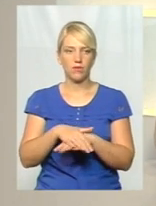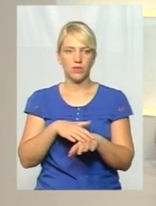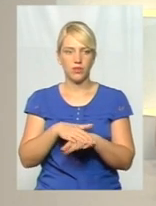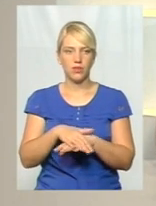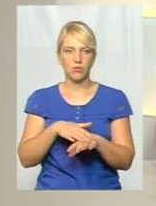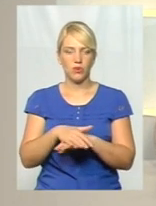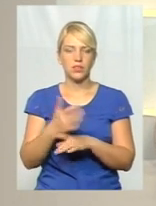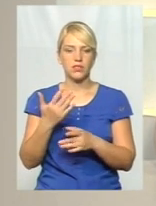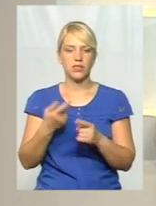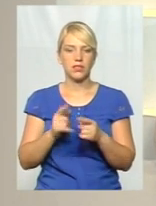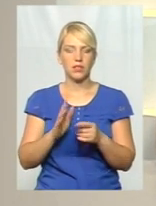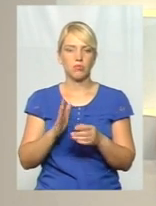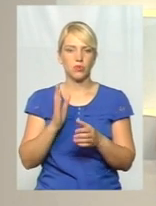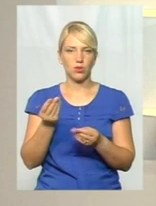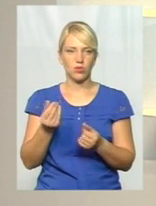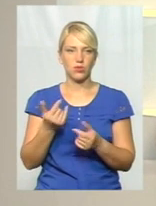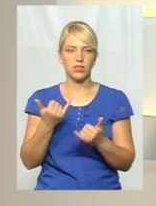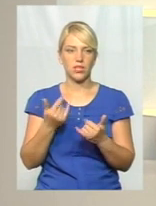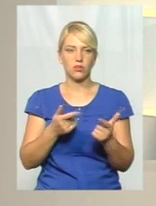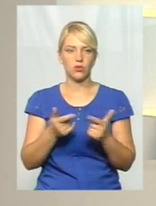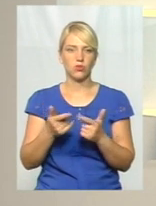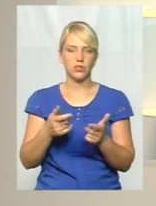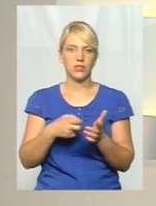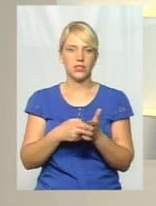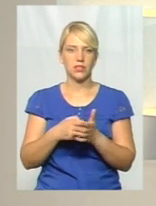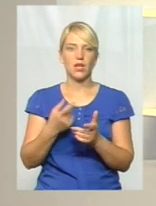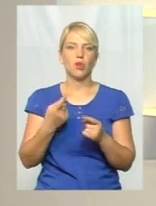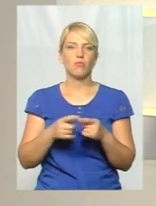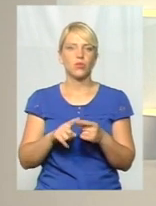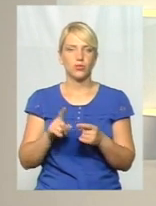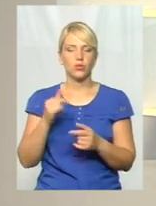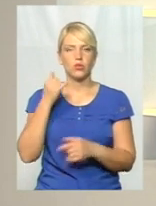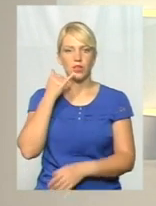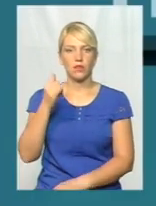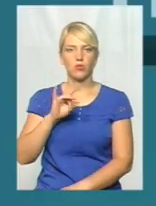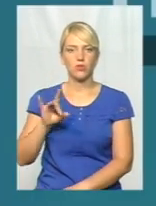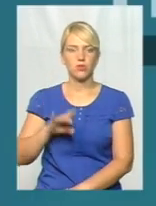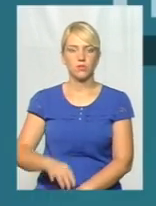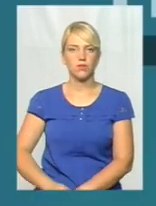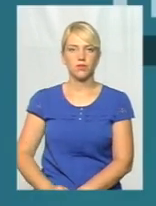Порахував, скільки це йому обійдеться, тепер готує свого листа. А про що розповів телефоном? Давайте послухаємо.